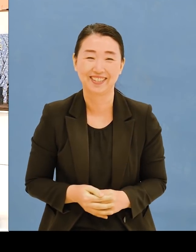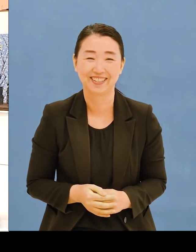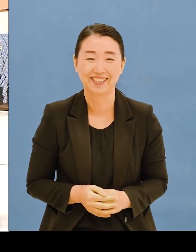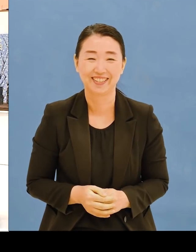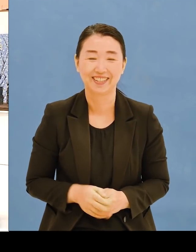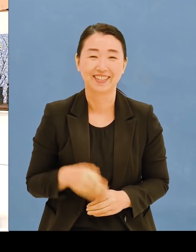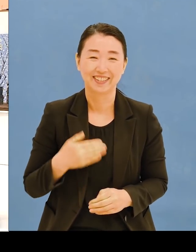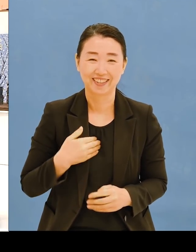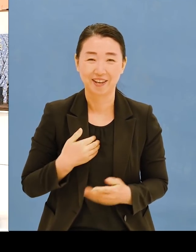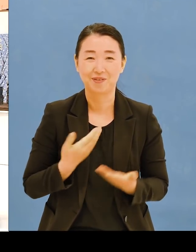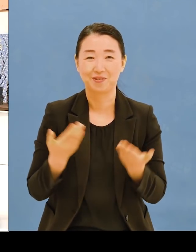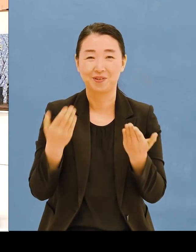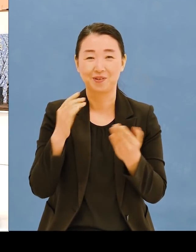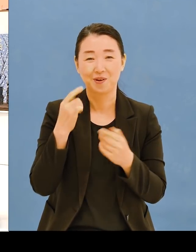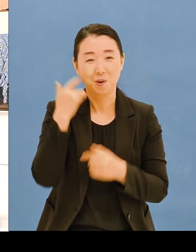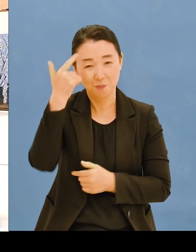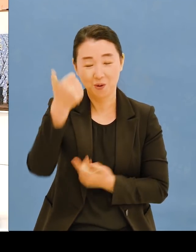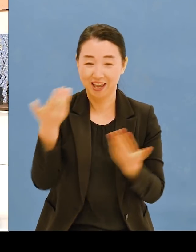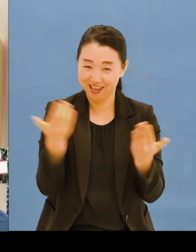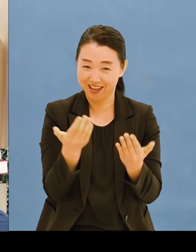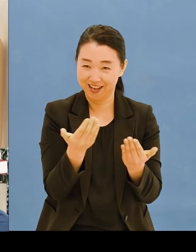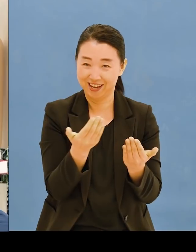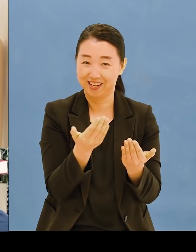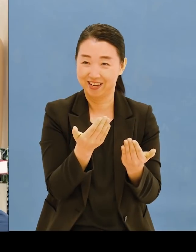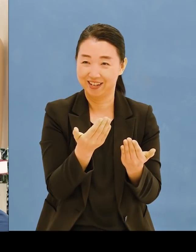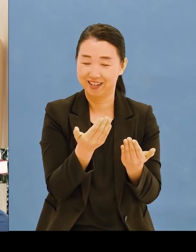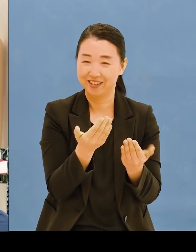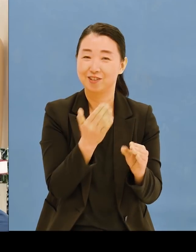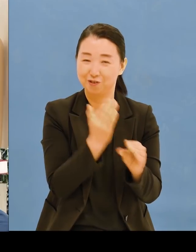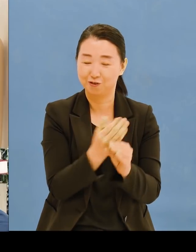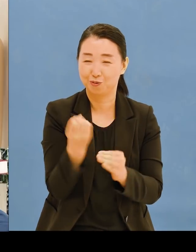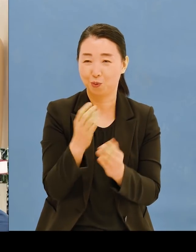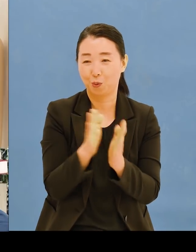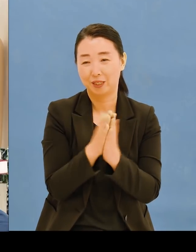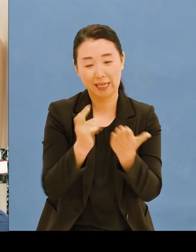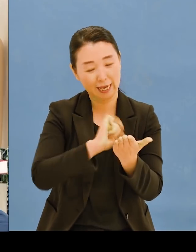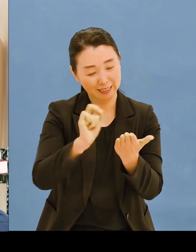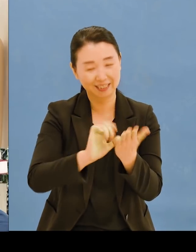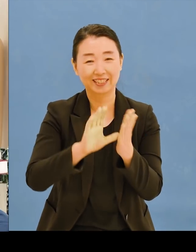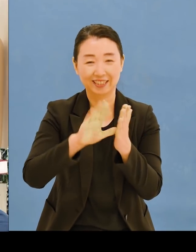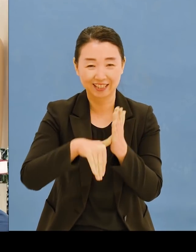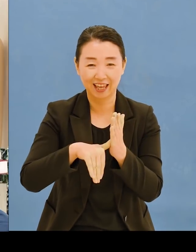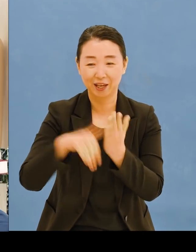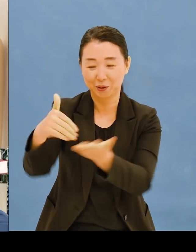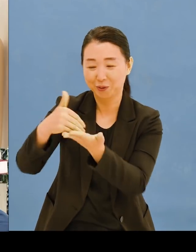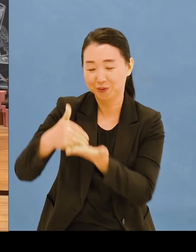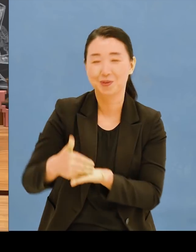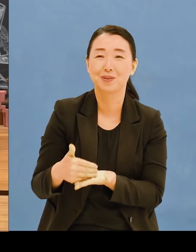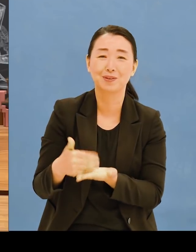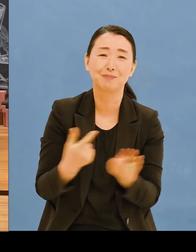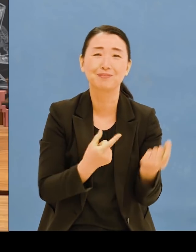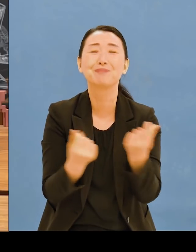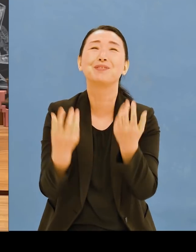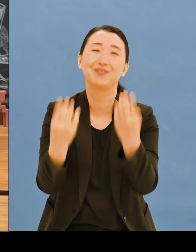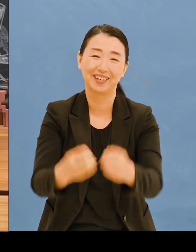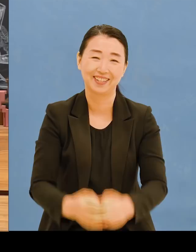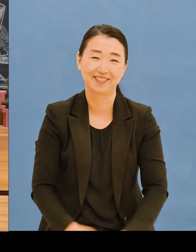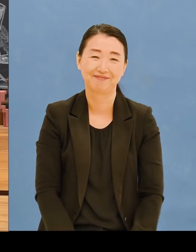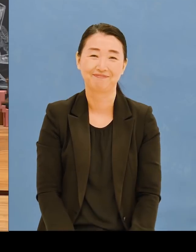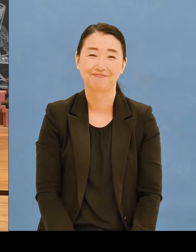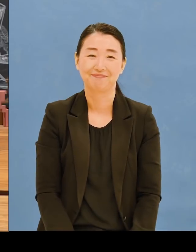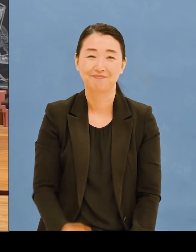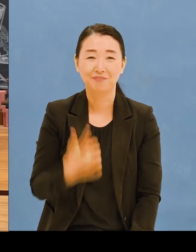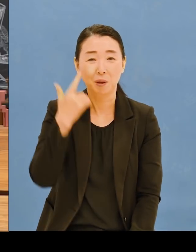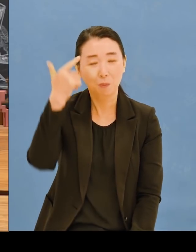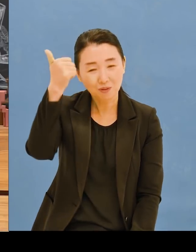저도 이제 사역을 하고 이렇게 책을 쓰고 그러면서 네. 그러한 요청들이 사실은 있죠. 많이 있었어요.